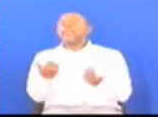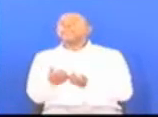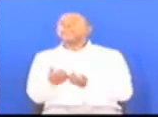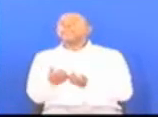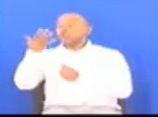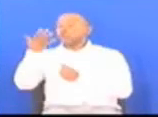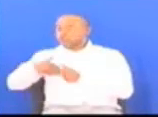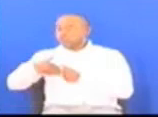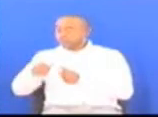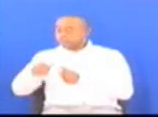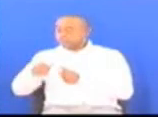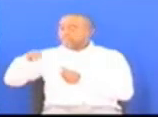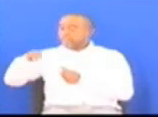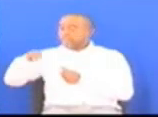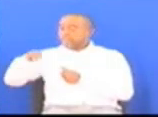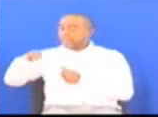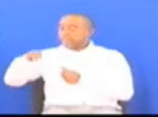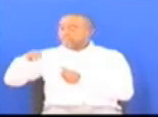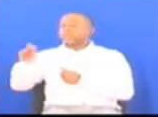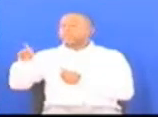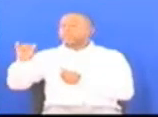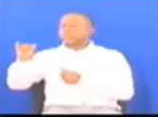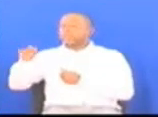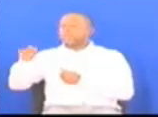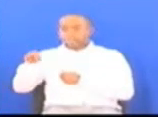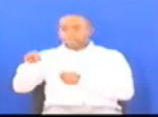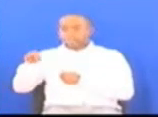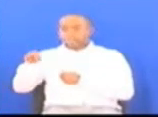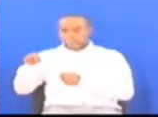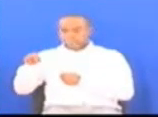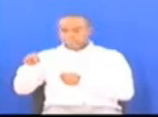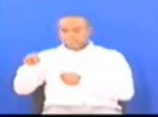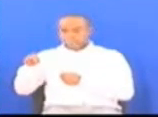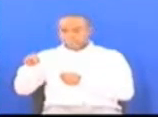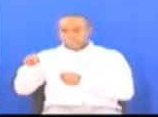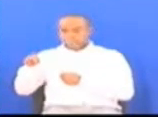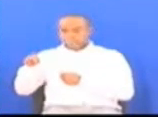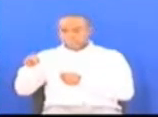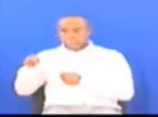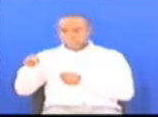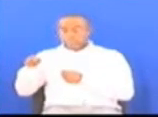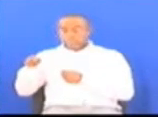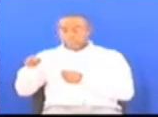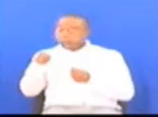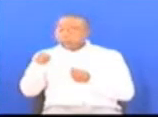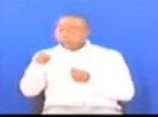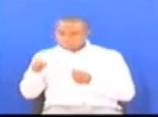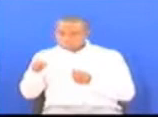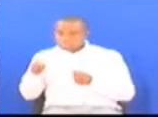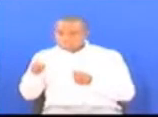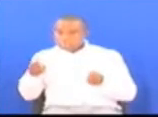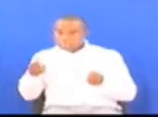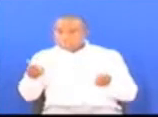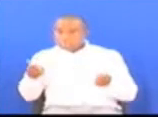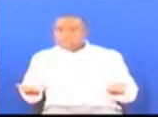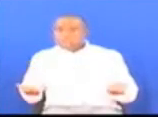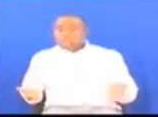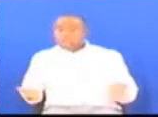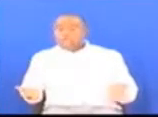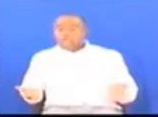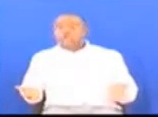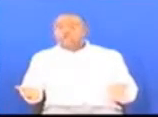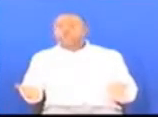ile inaweza kutuzalishia sustainably au